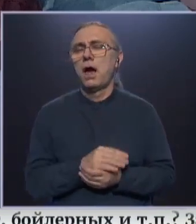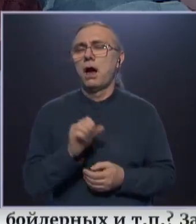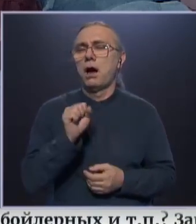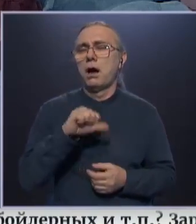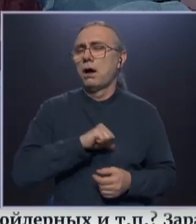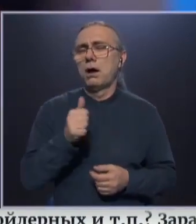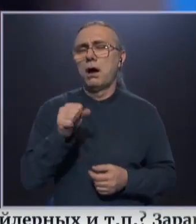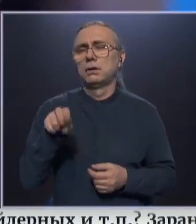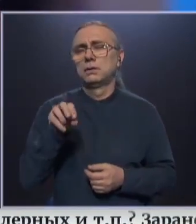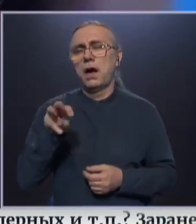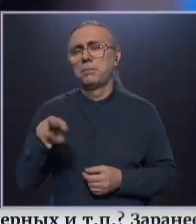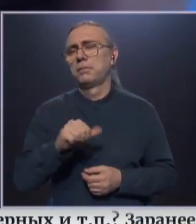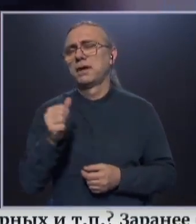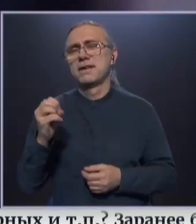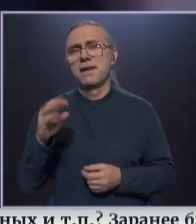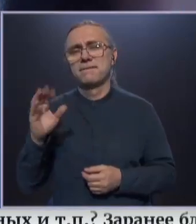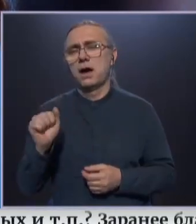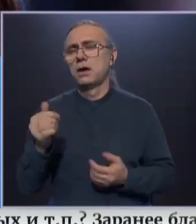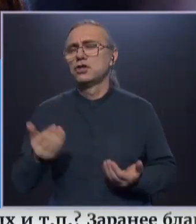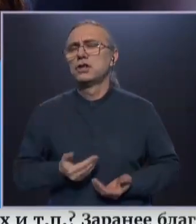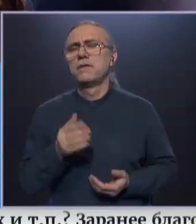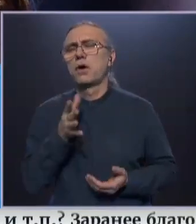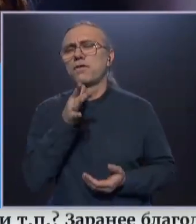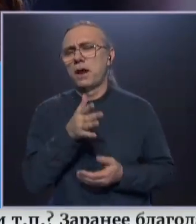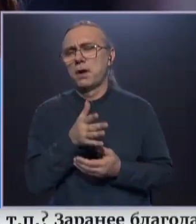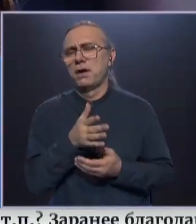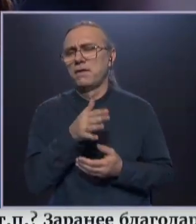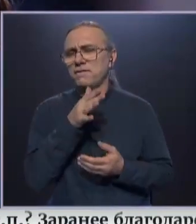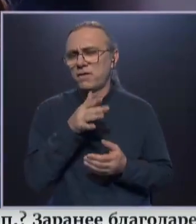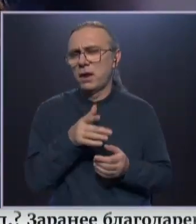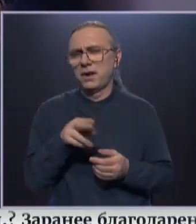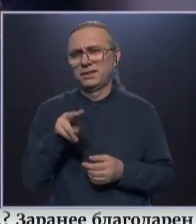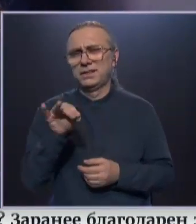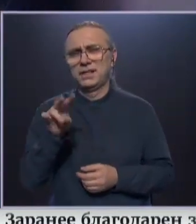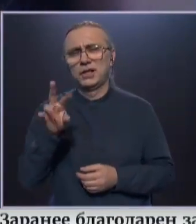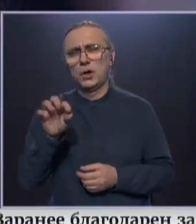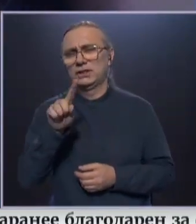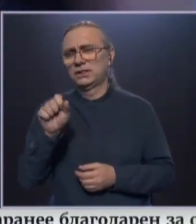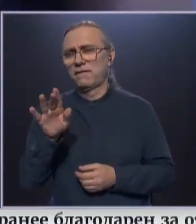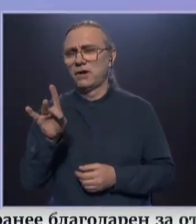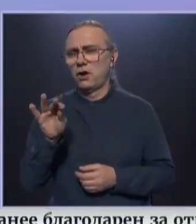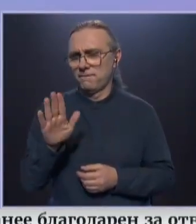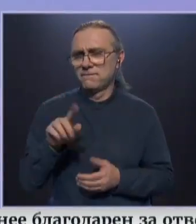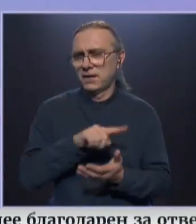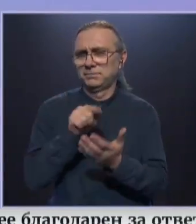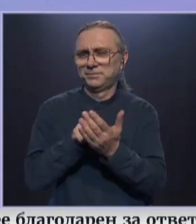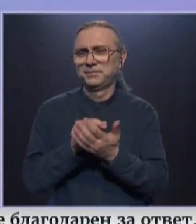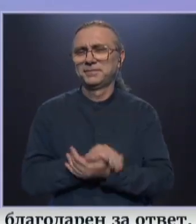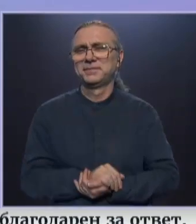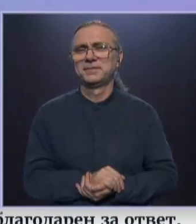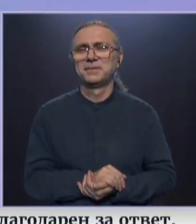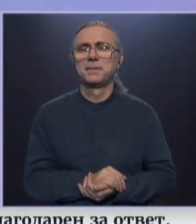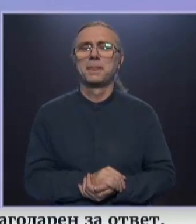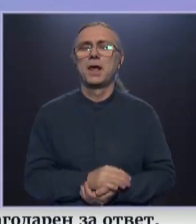динозавров или раньше? Спасибо, Маша. Знаете, самые сложные вопросы, вот ничего в жизни не боюсь, как только